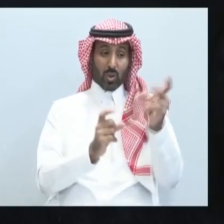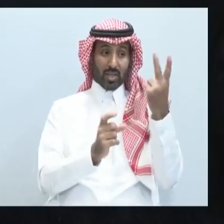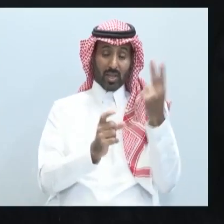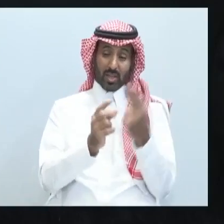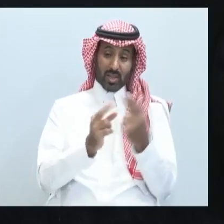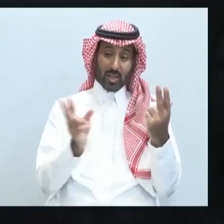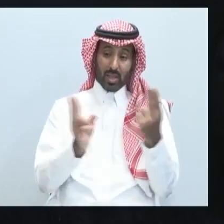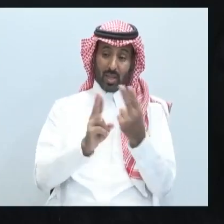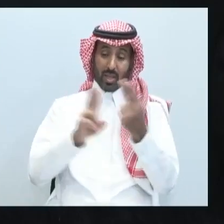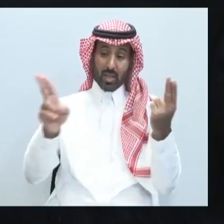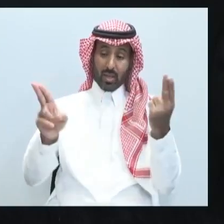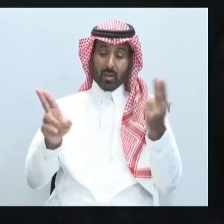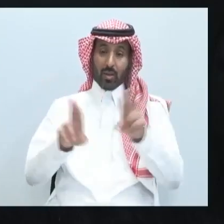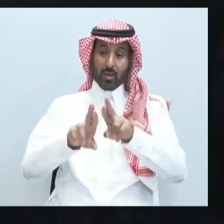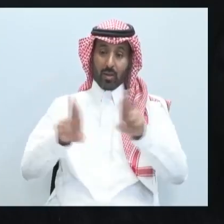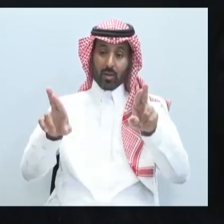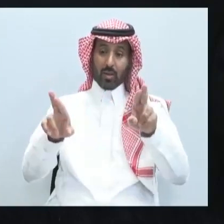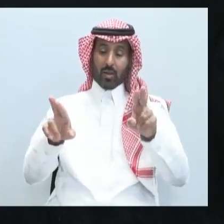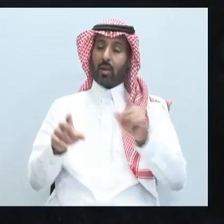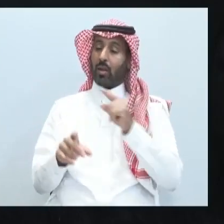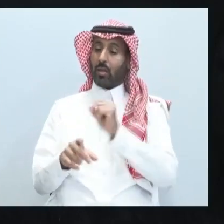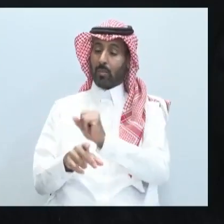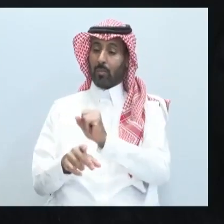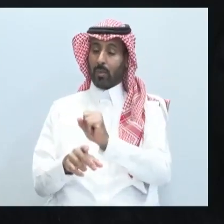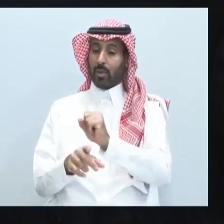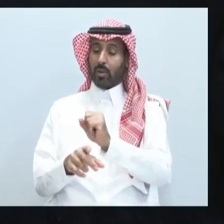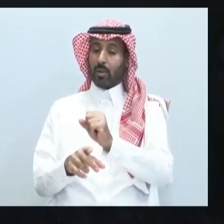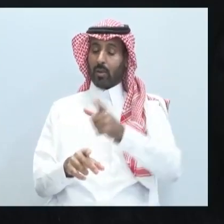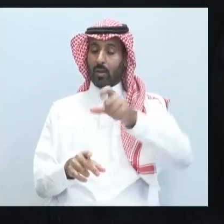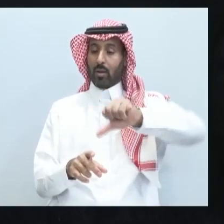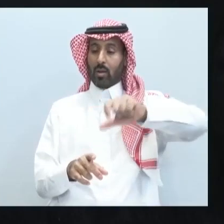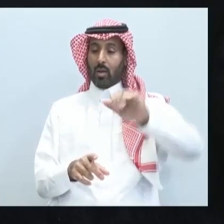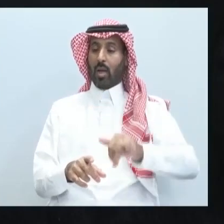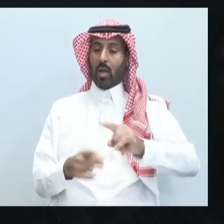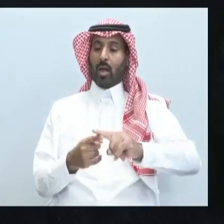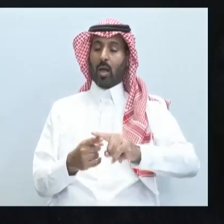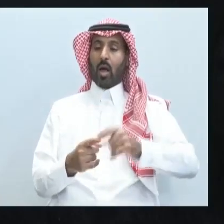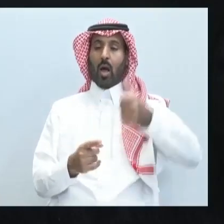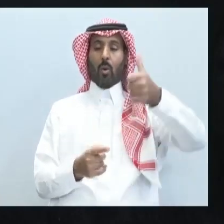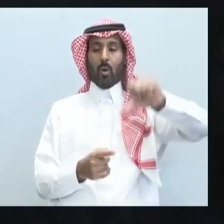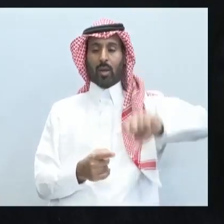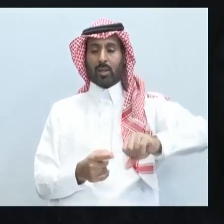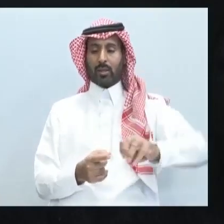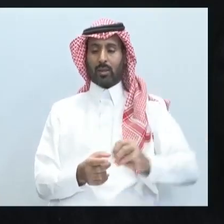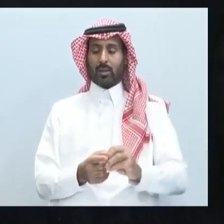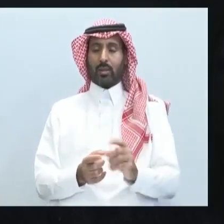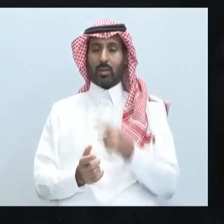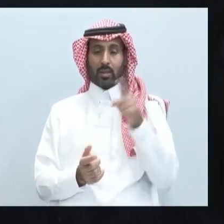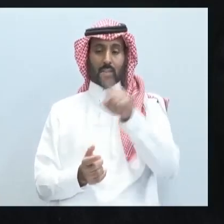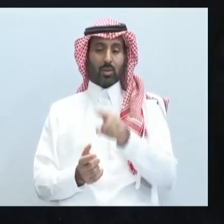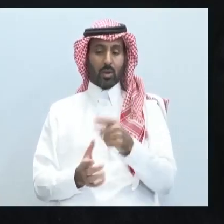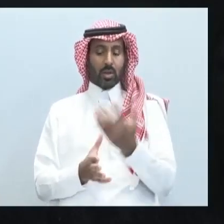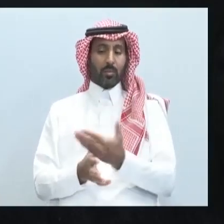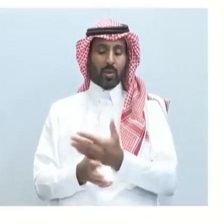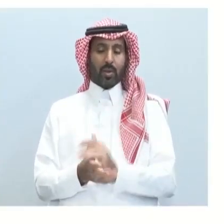الازواج الحره وهذا ما يميز لويس عن مين عن عن الهينيوس او برونتد طيب هنا السؤال يقول